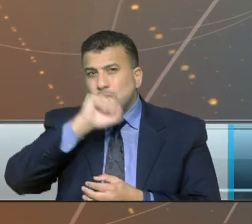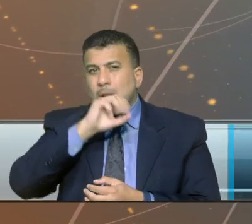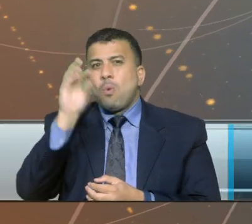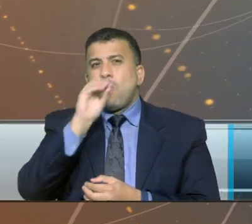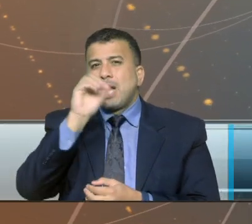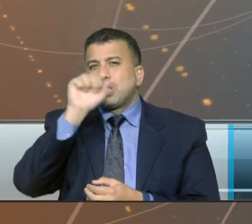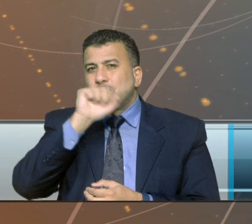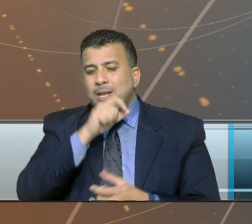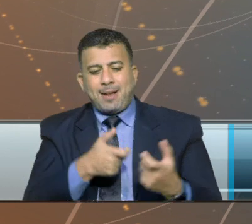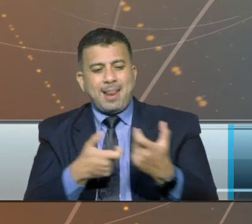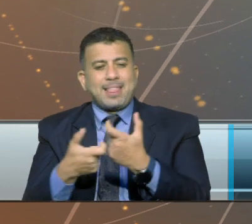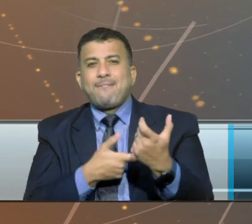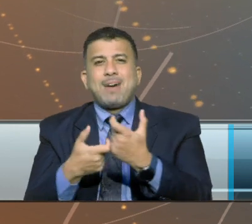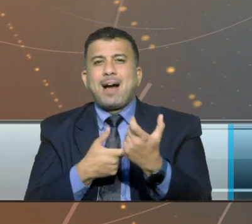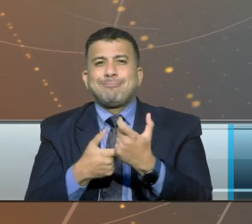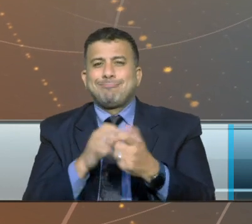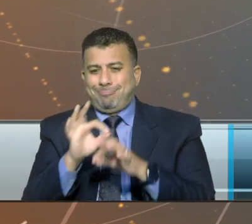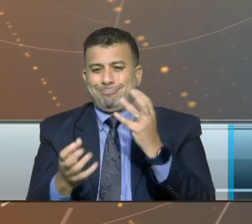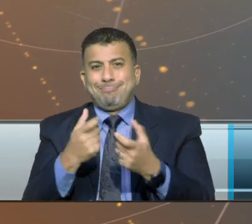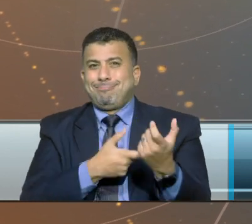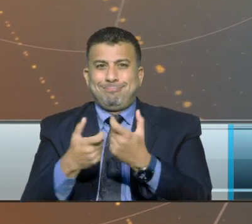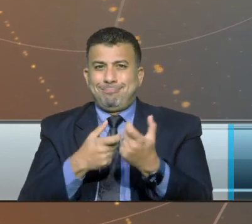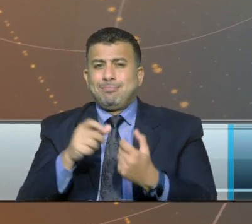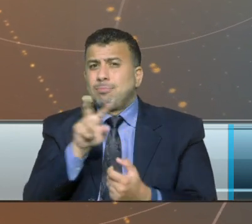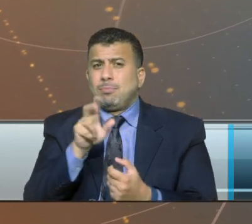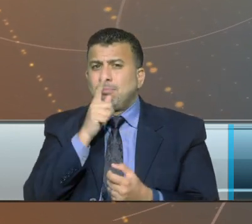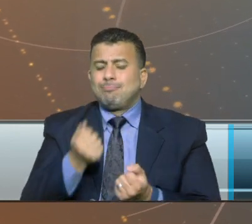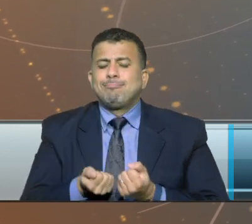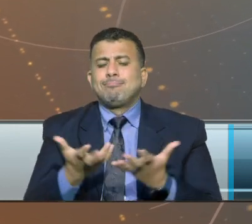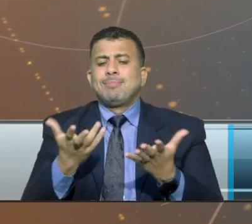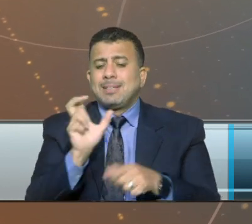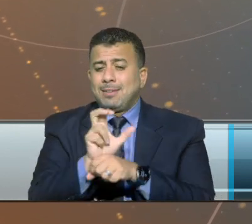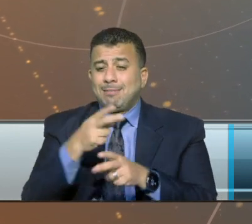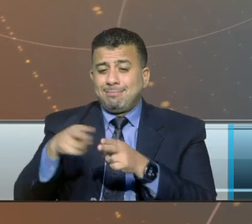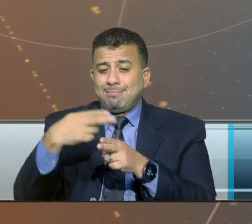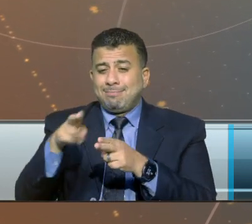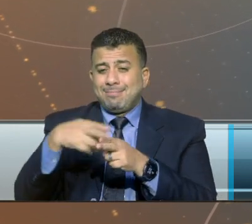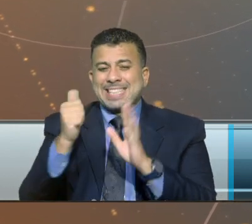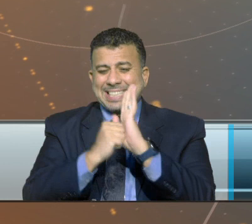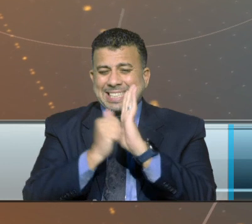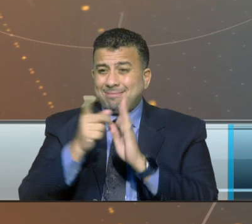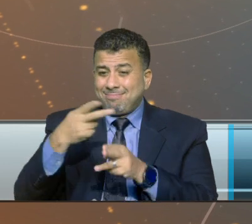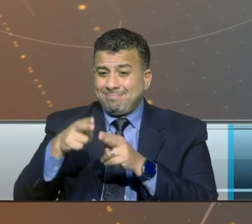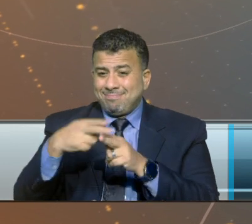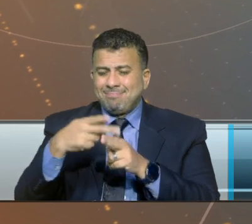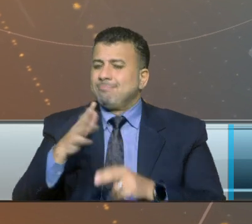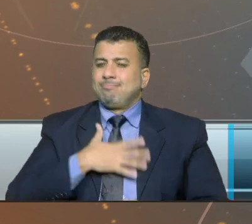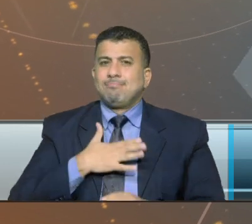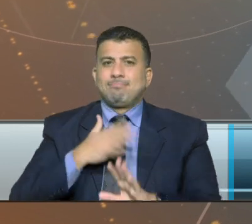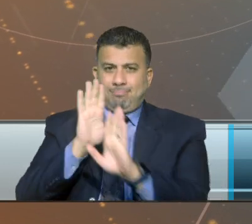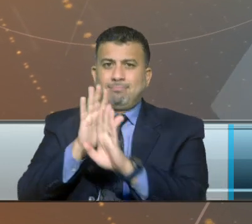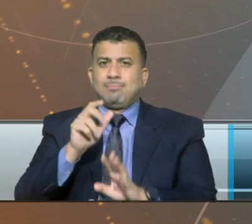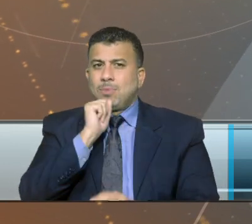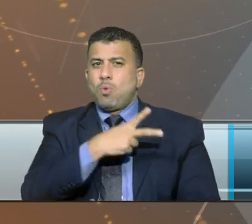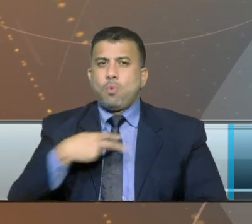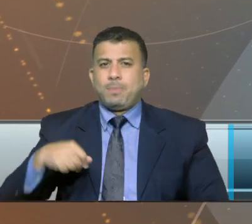لشرطه الشارقه وهيئه الشارقه للدفاع المدني بمكرمه سداد اقساط القروض السكنيه لموظفي حكومه